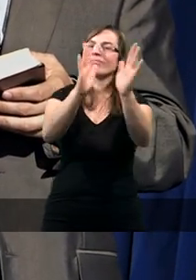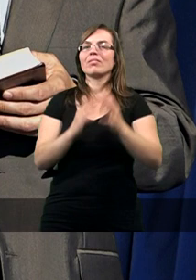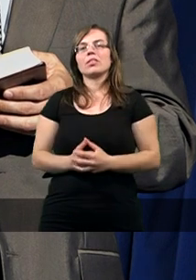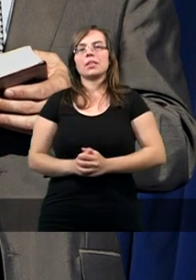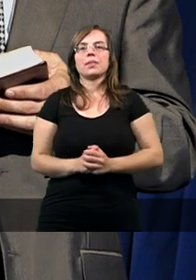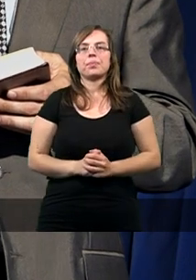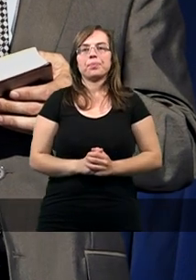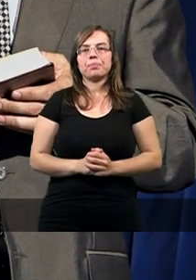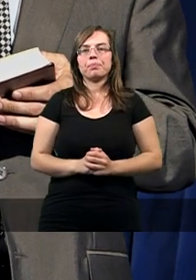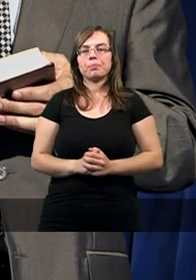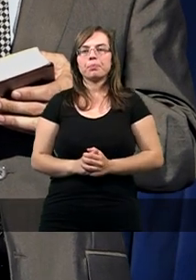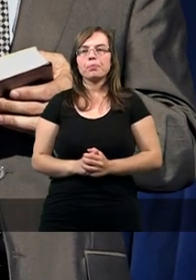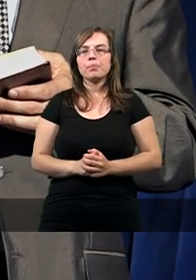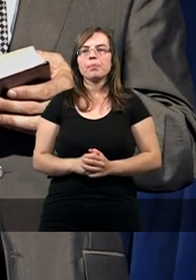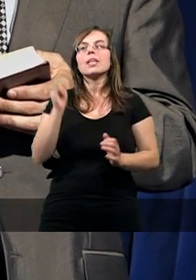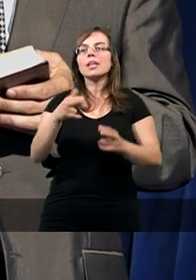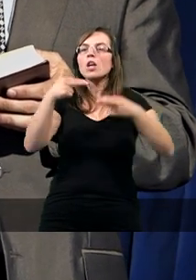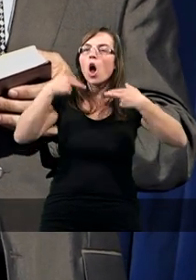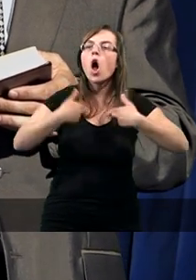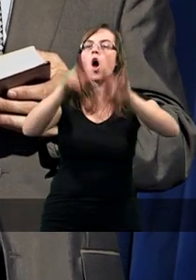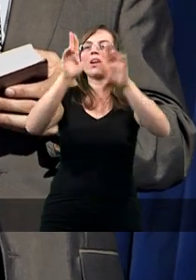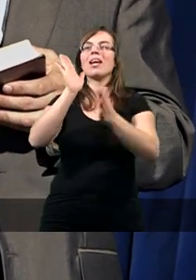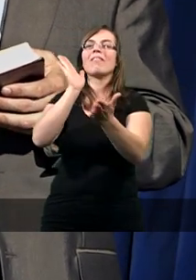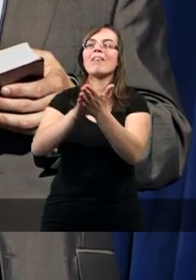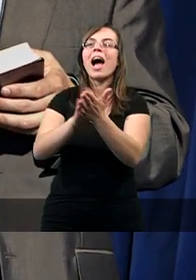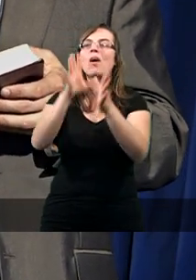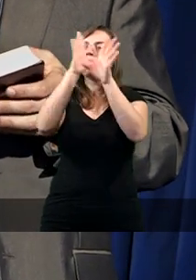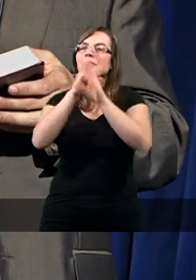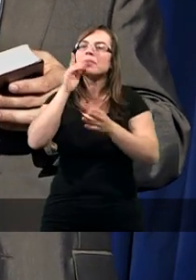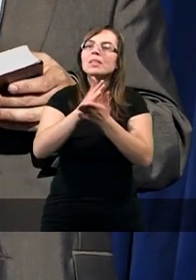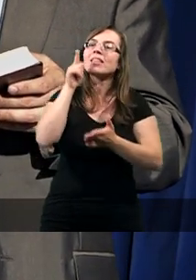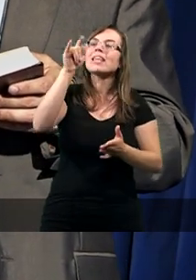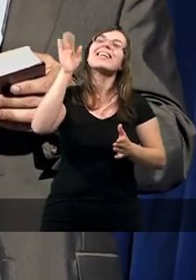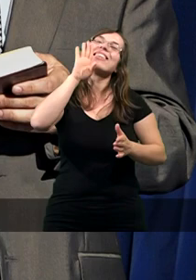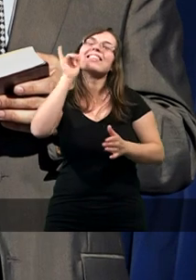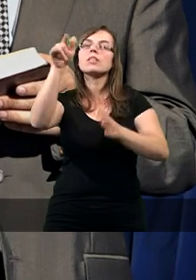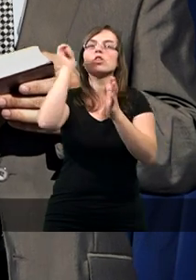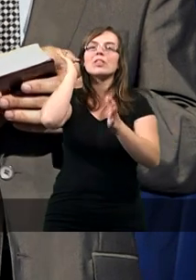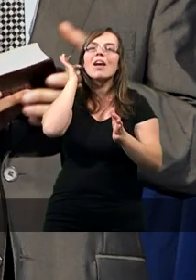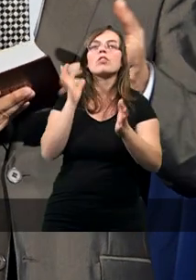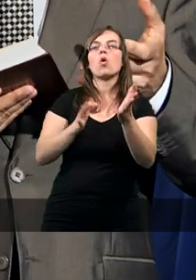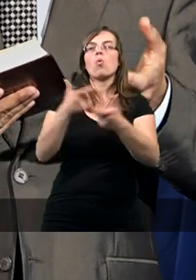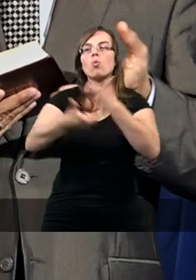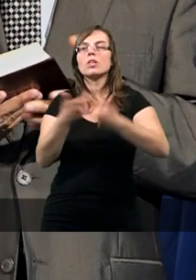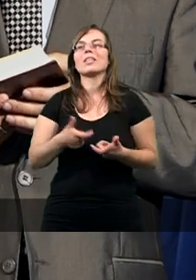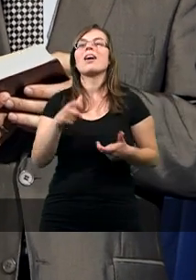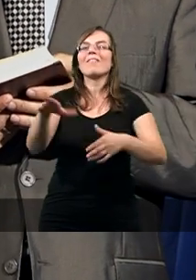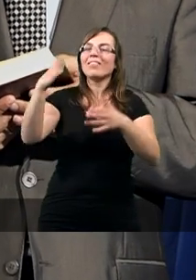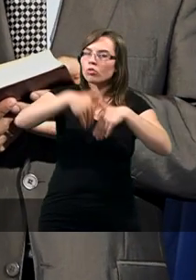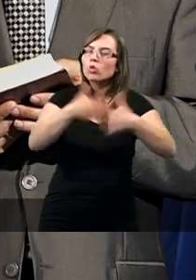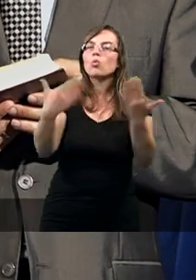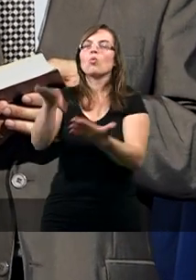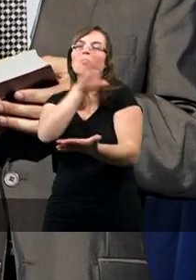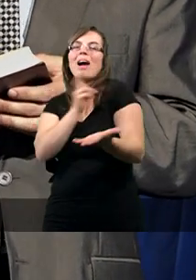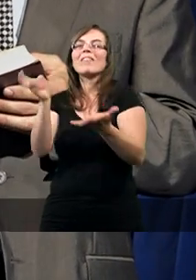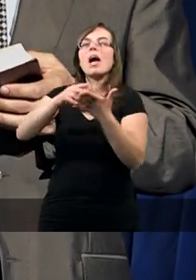she did that morning at the tomb. I oddając mu chwałę tak jak i ona to uczyniła wtedy w dniu